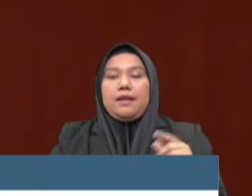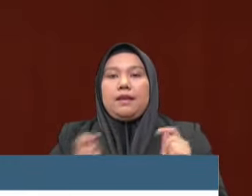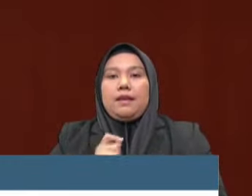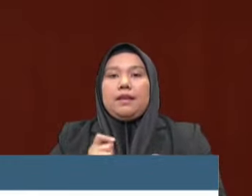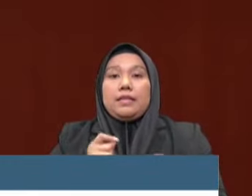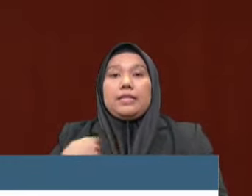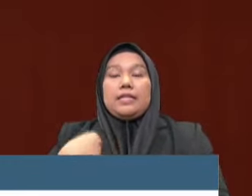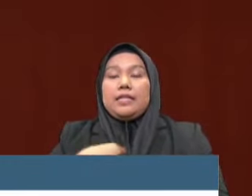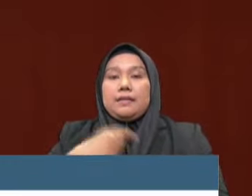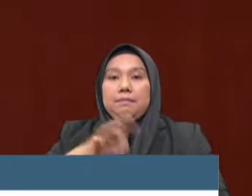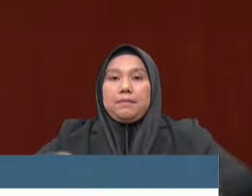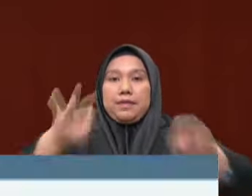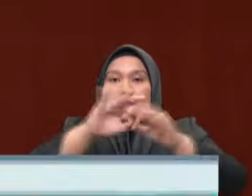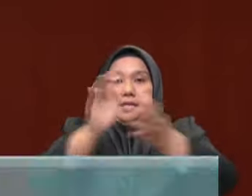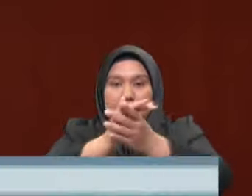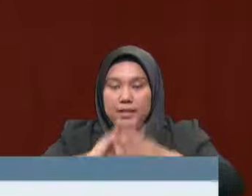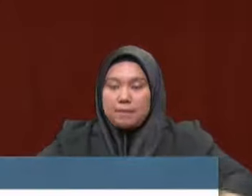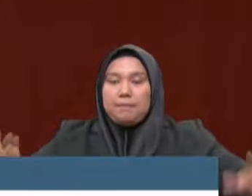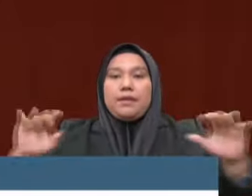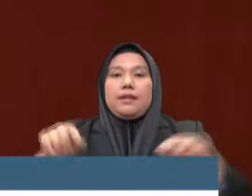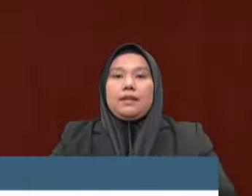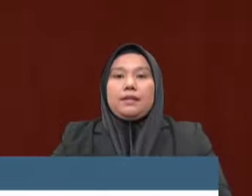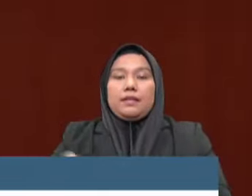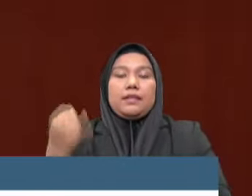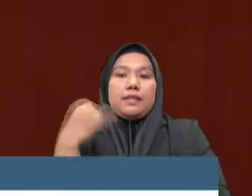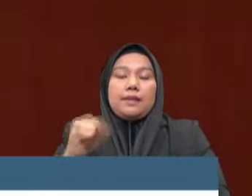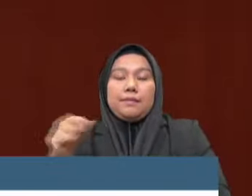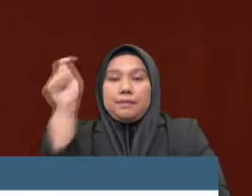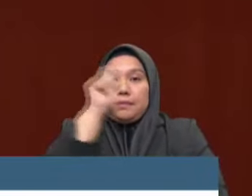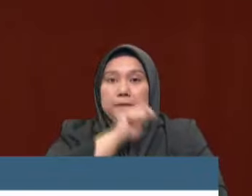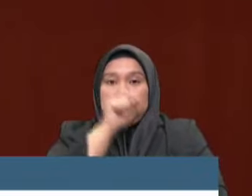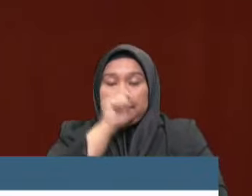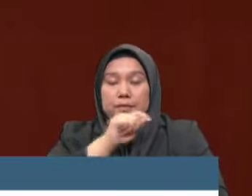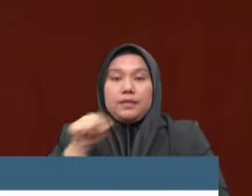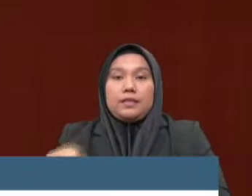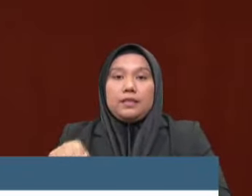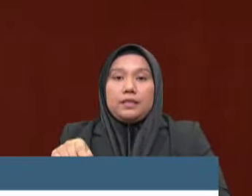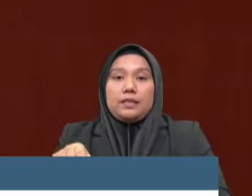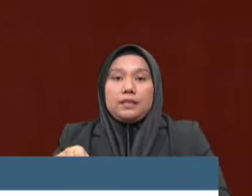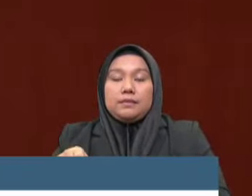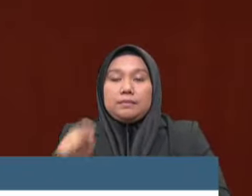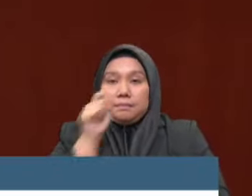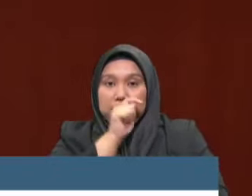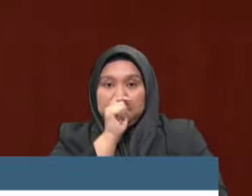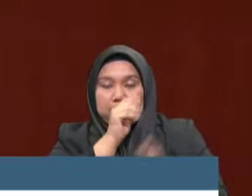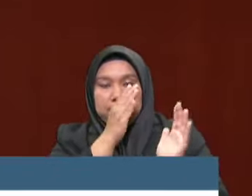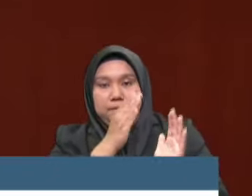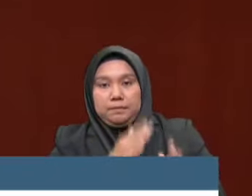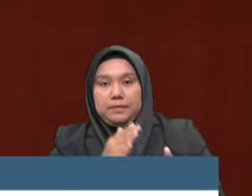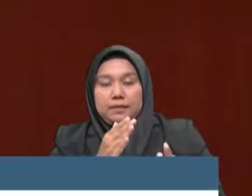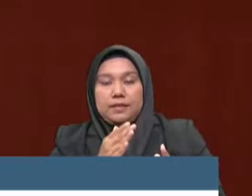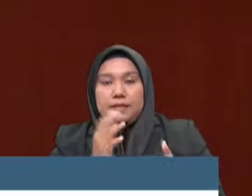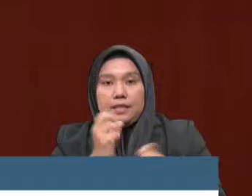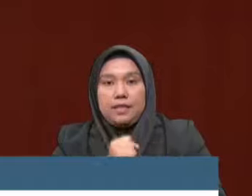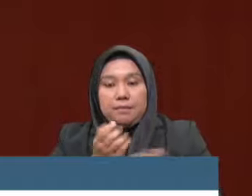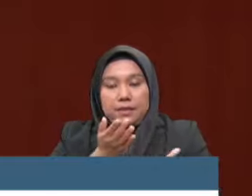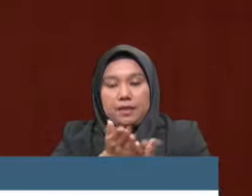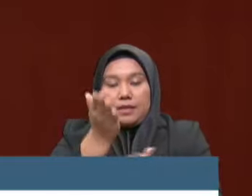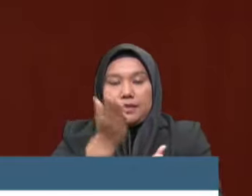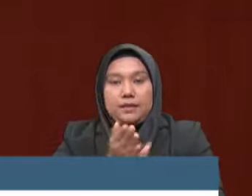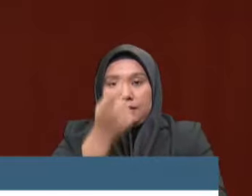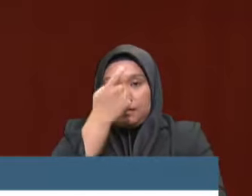selamatkan dulu yang itu. Jadi tak boleh lagi penipuan ini atau skema ini dapat akses untuk